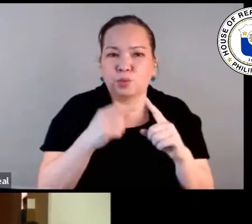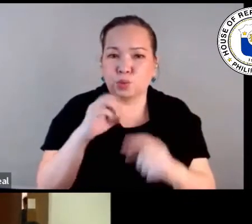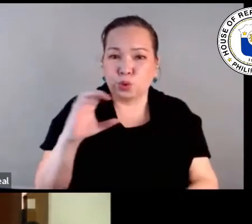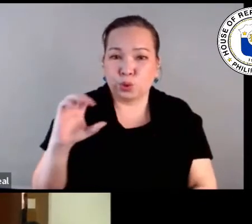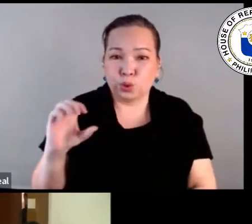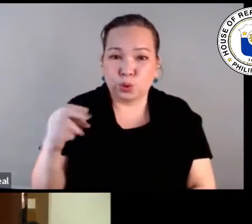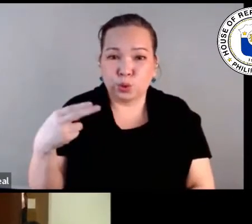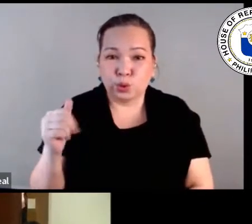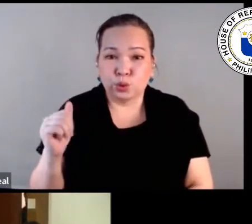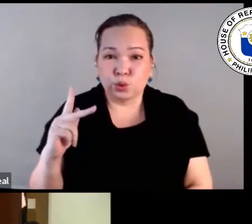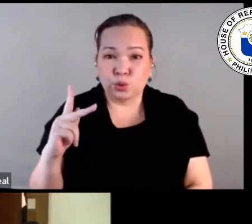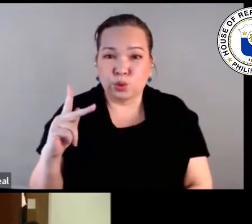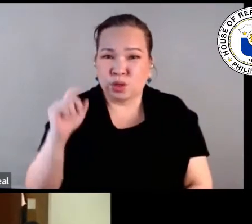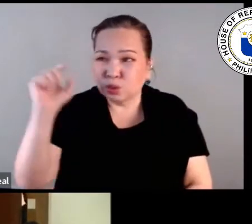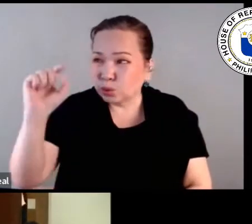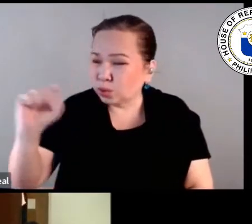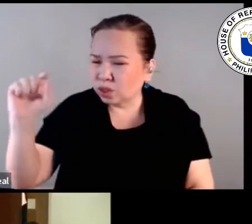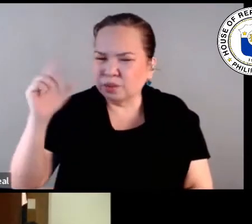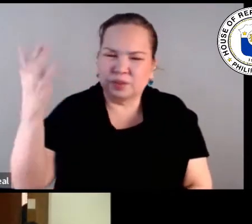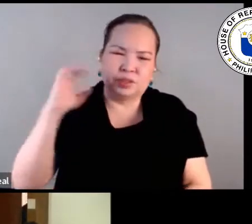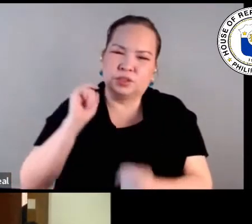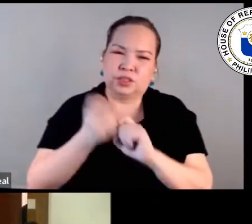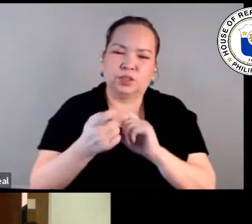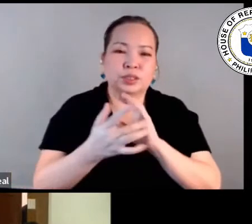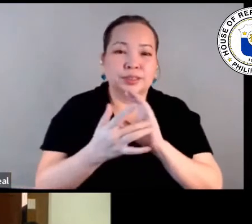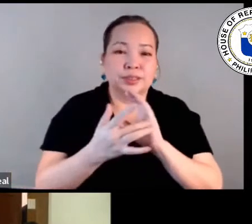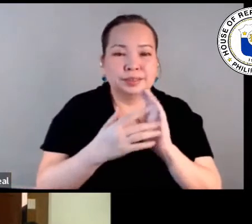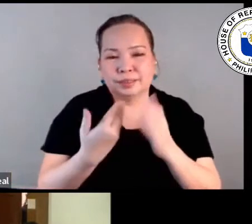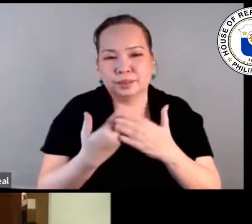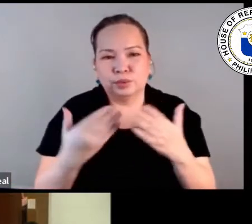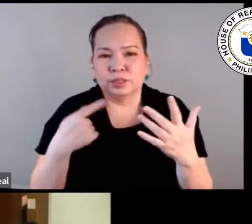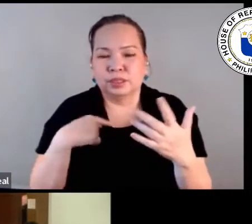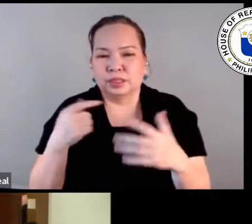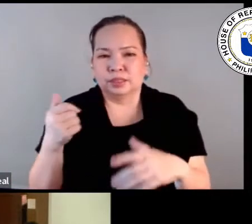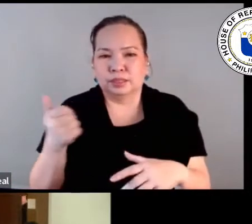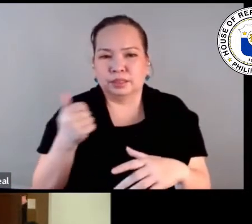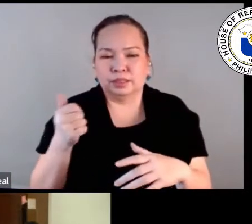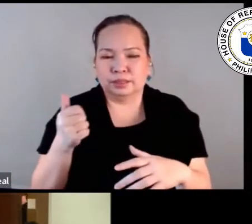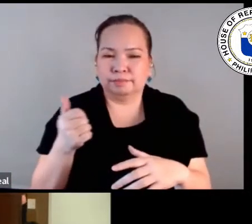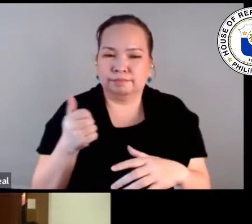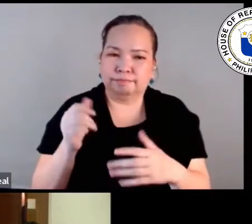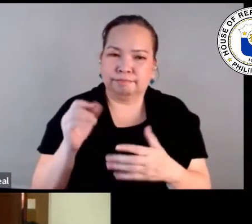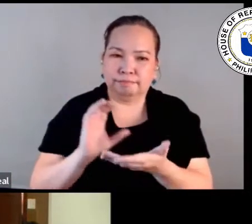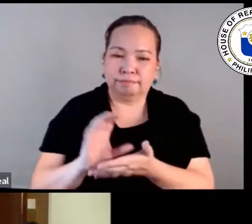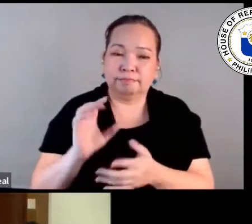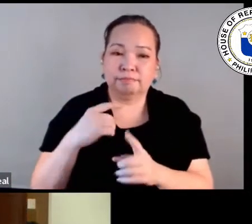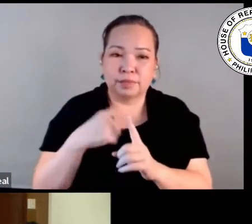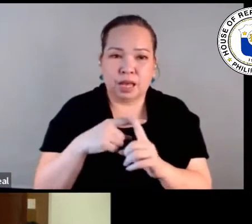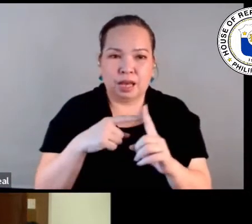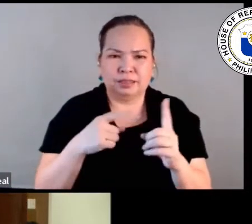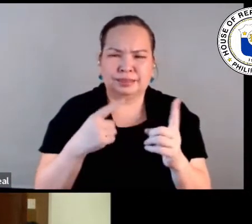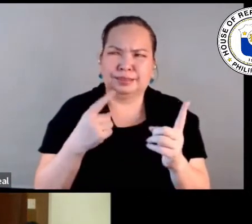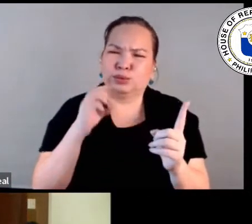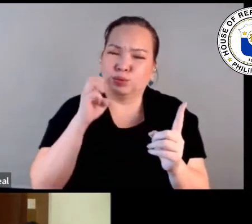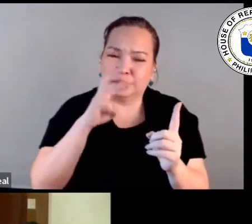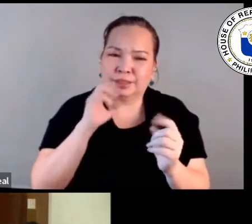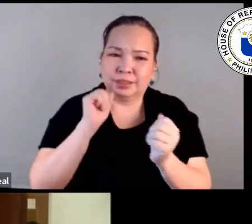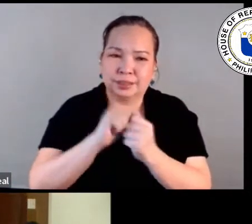tinawag na po ito ng DepEd ngayon na cash allowance. And ang medyo kakatwa po dito, isinama rito